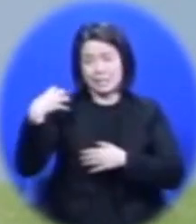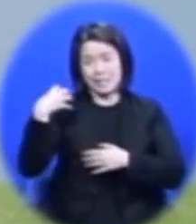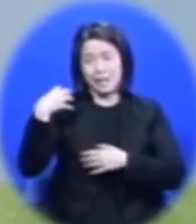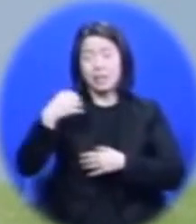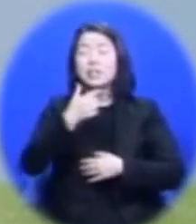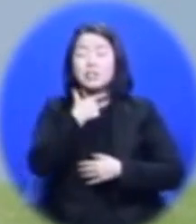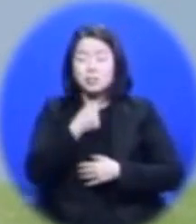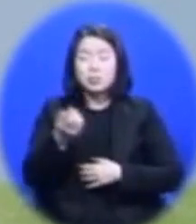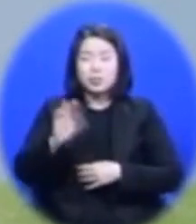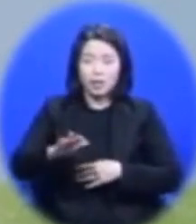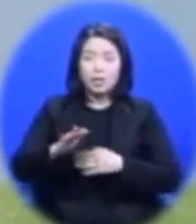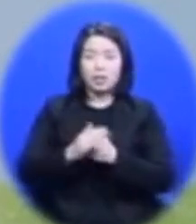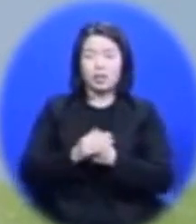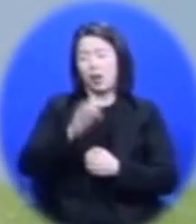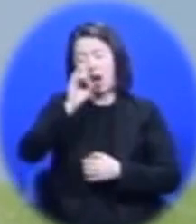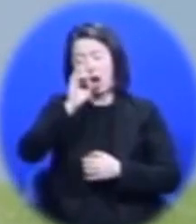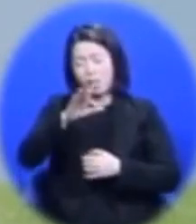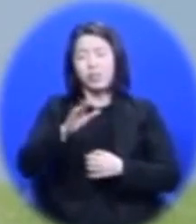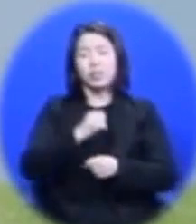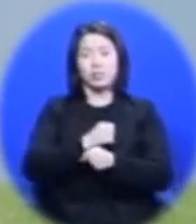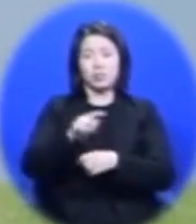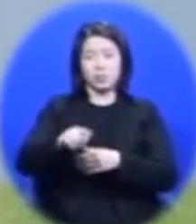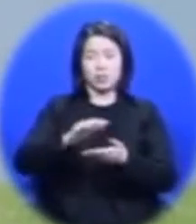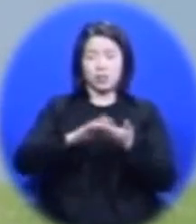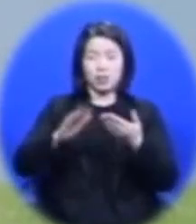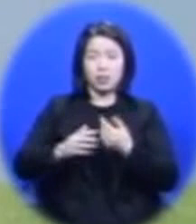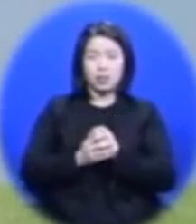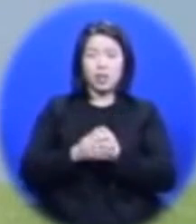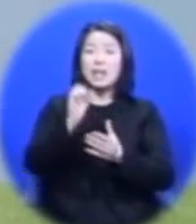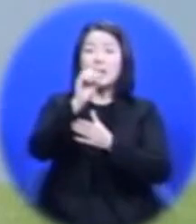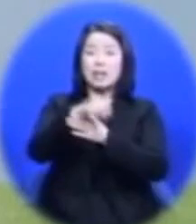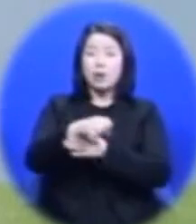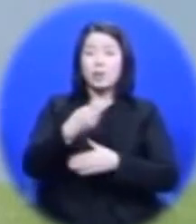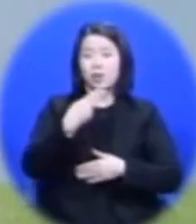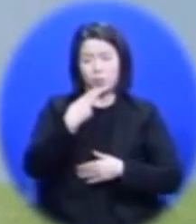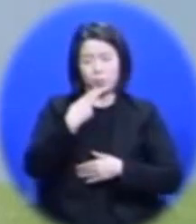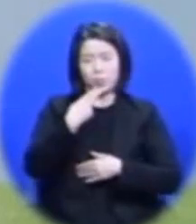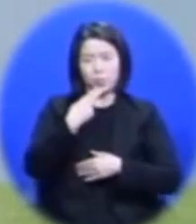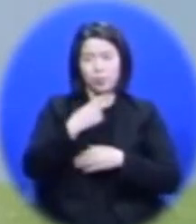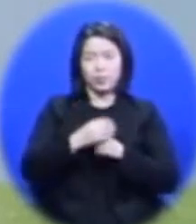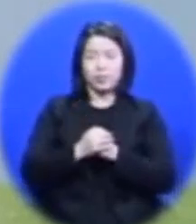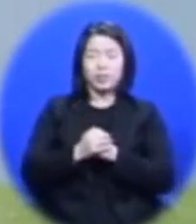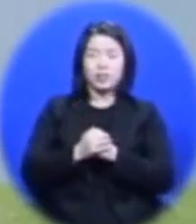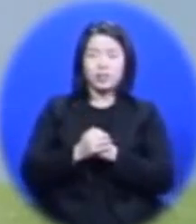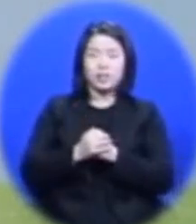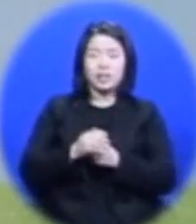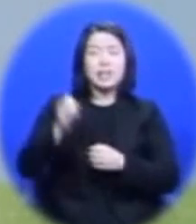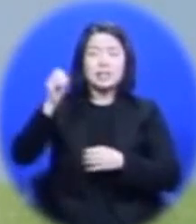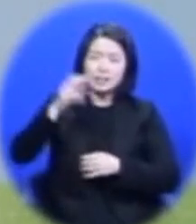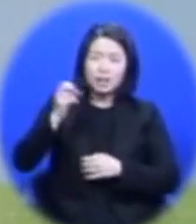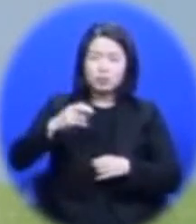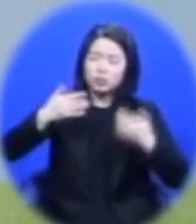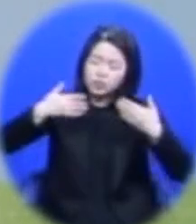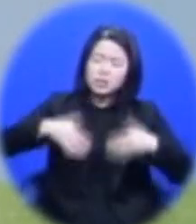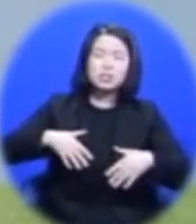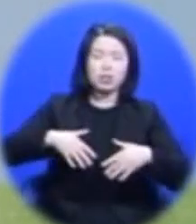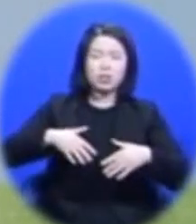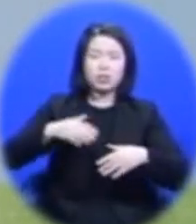싶은데 안 되는 겁니다. 열매가 없는 거예요. 자꾸 지치는